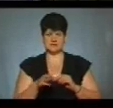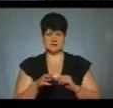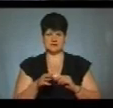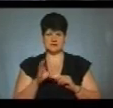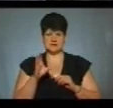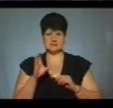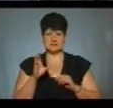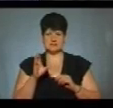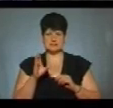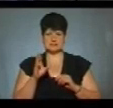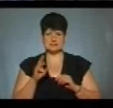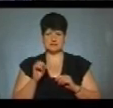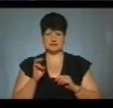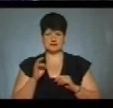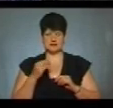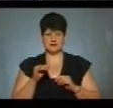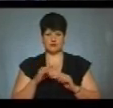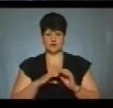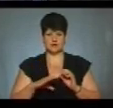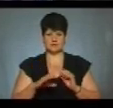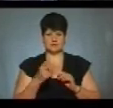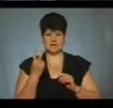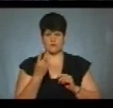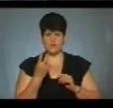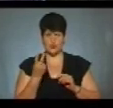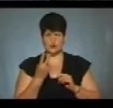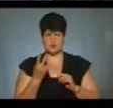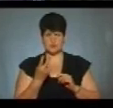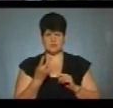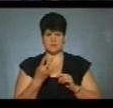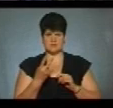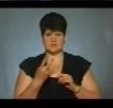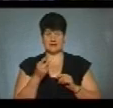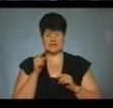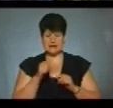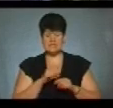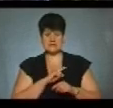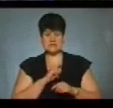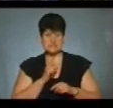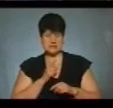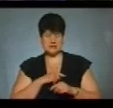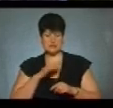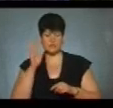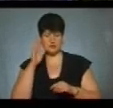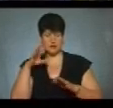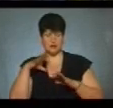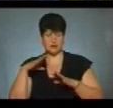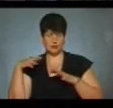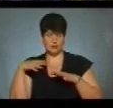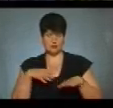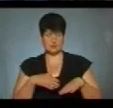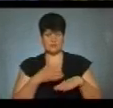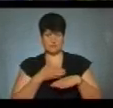цементний фундамент. На двоє така сила потоку води була, що